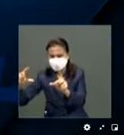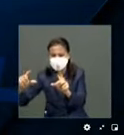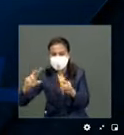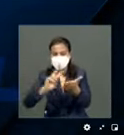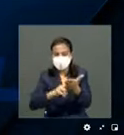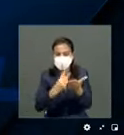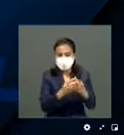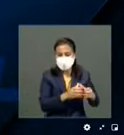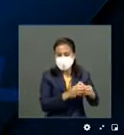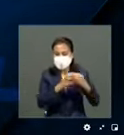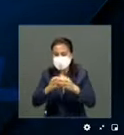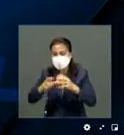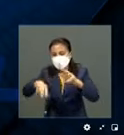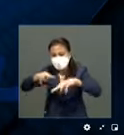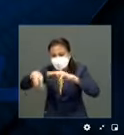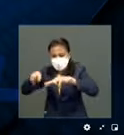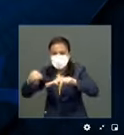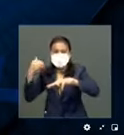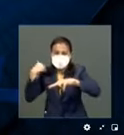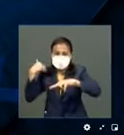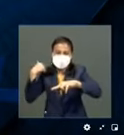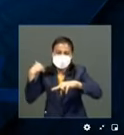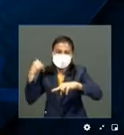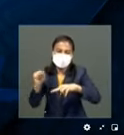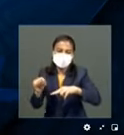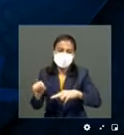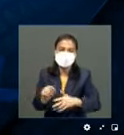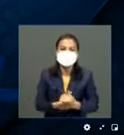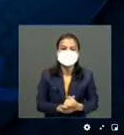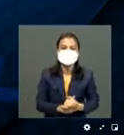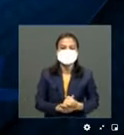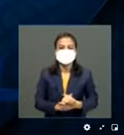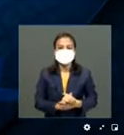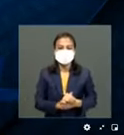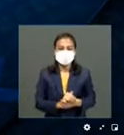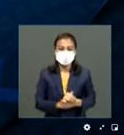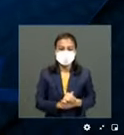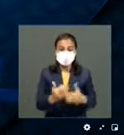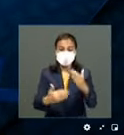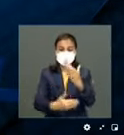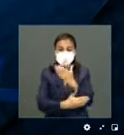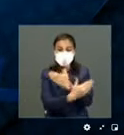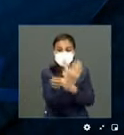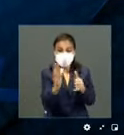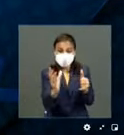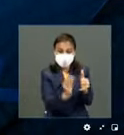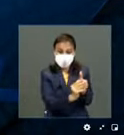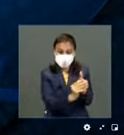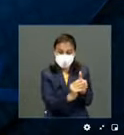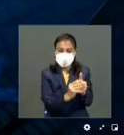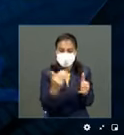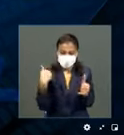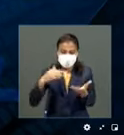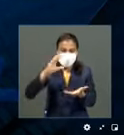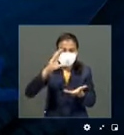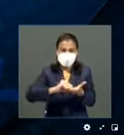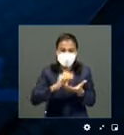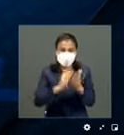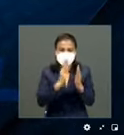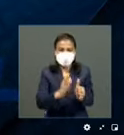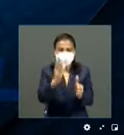ได้มากขึ้นเรื่อยๆด้วยค่ะในส่วนของปัจจัยเสี่ยงที่มีการรายงานผู้ติดเชื้อน